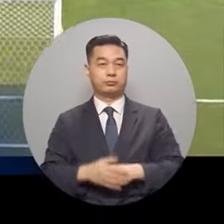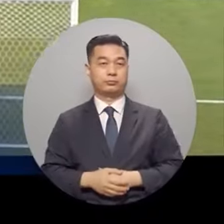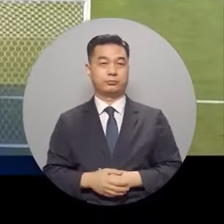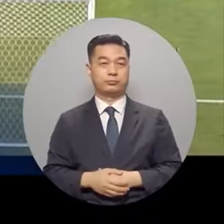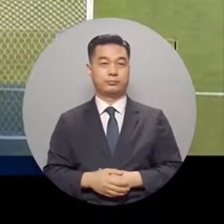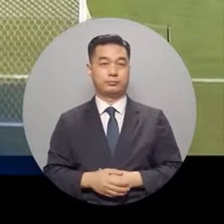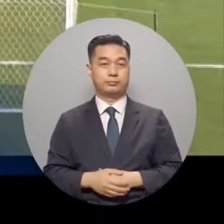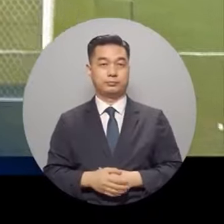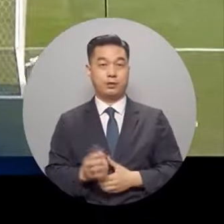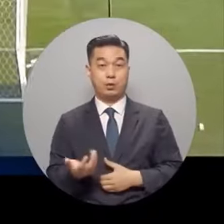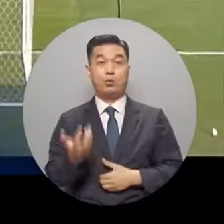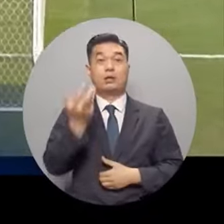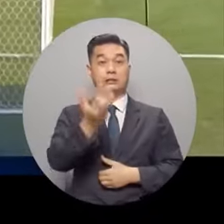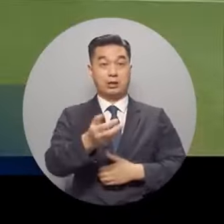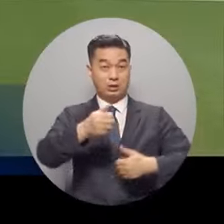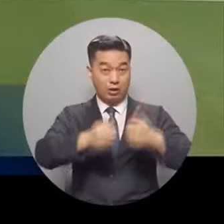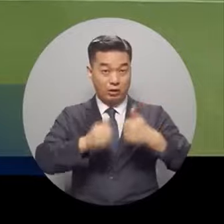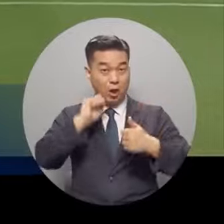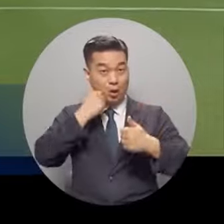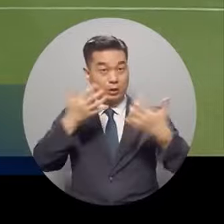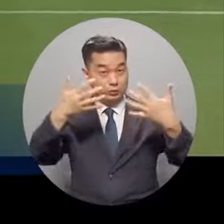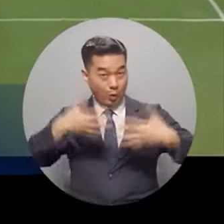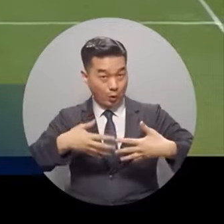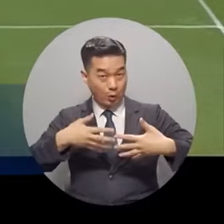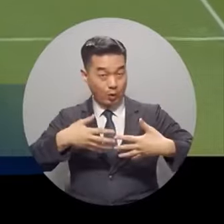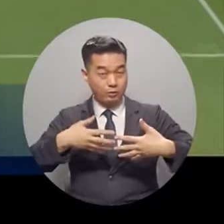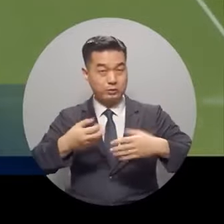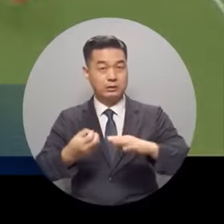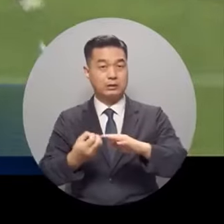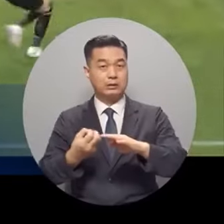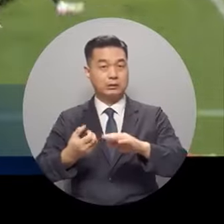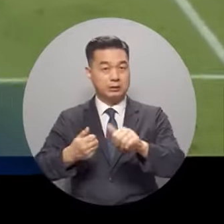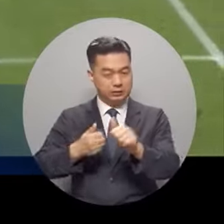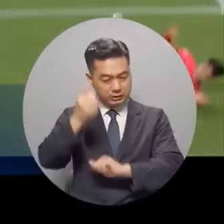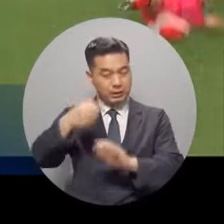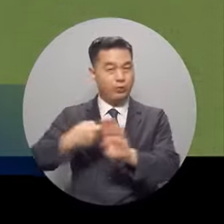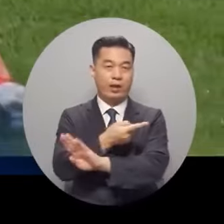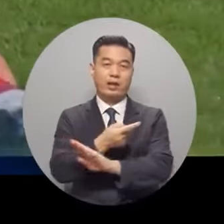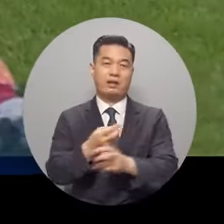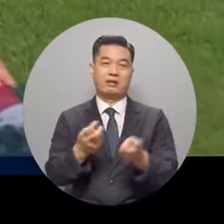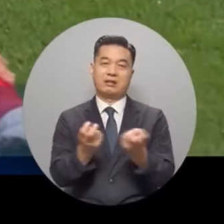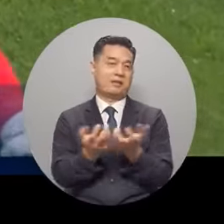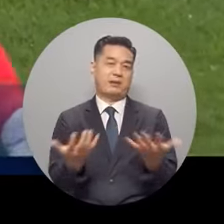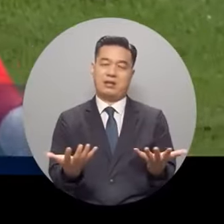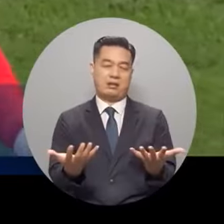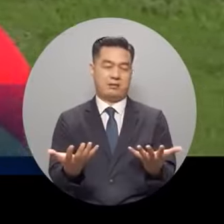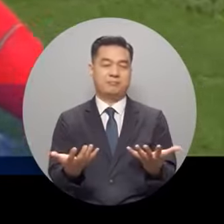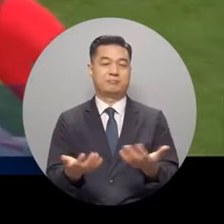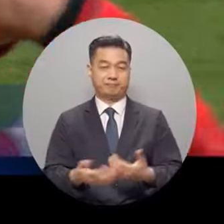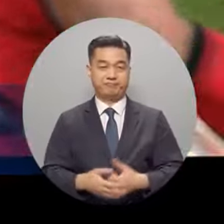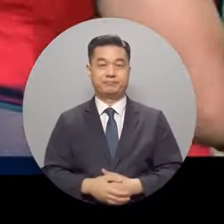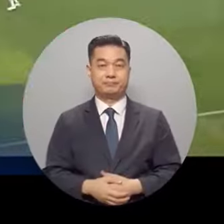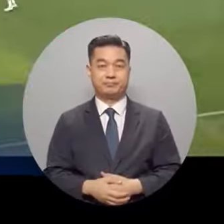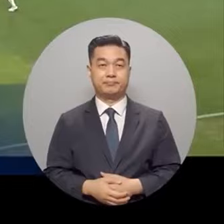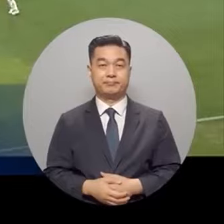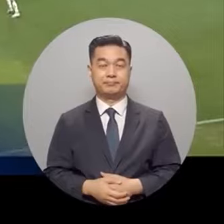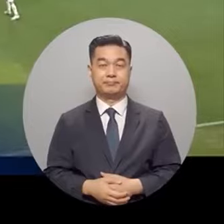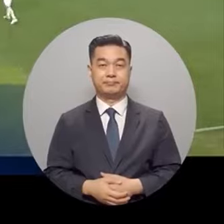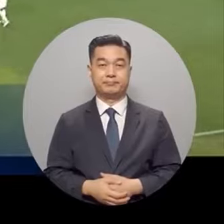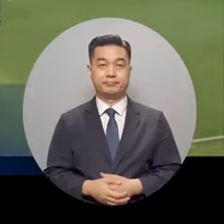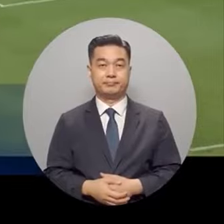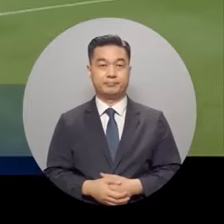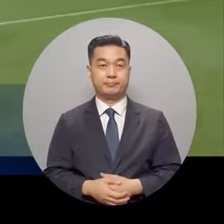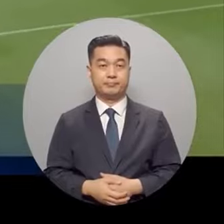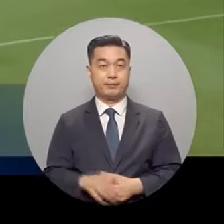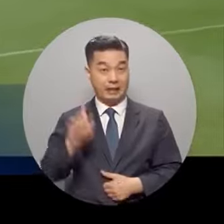경기고 어려운 조건이지만 승리를 한 거 위에는 다른 건 없다고 생각이 듭니다. 내일 경기는